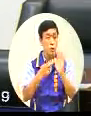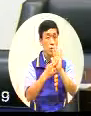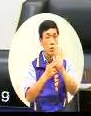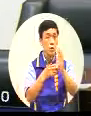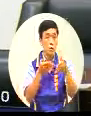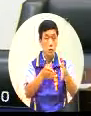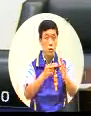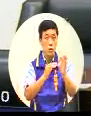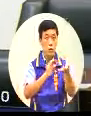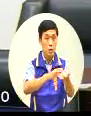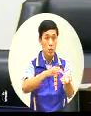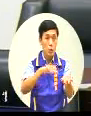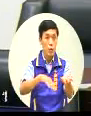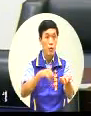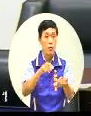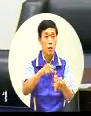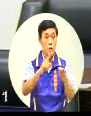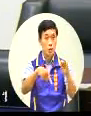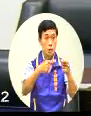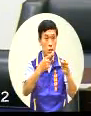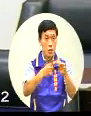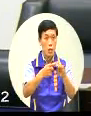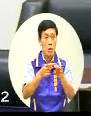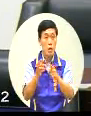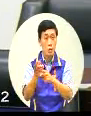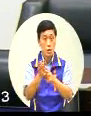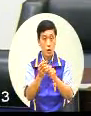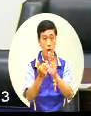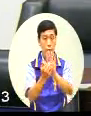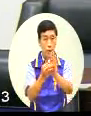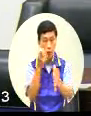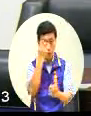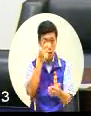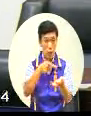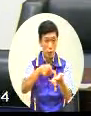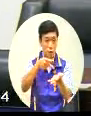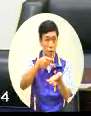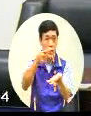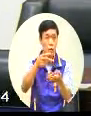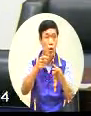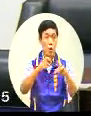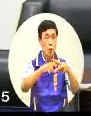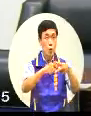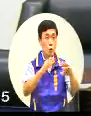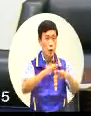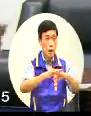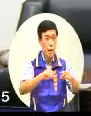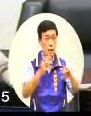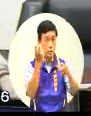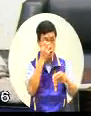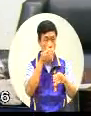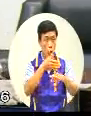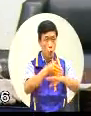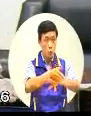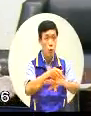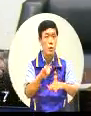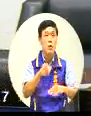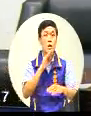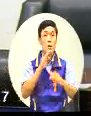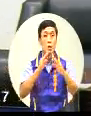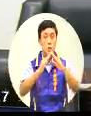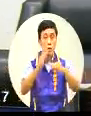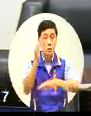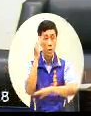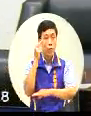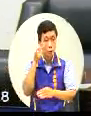院的哈，医院的部分就是说，他一年已经用消防的安检2次了。公安检查也过了，这是你们市政府认定的，你